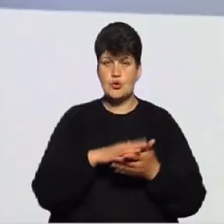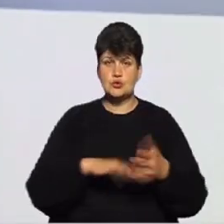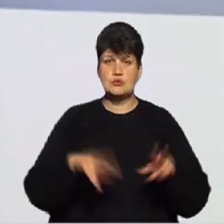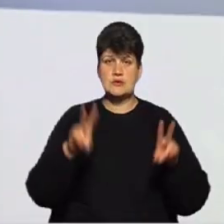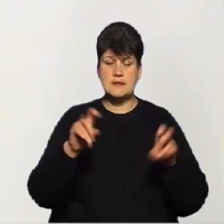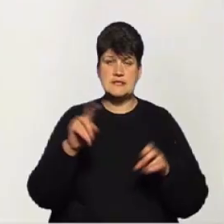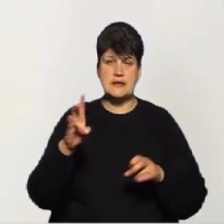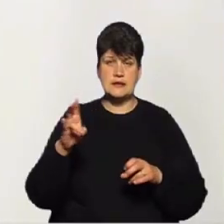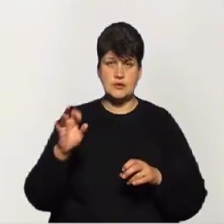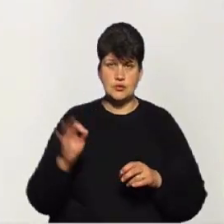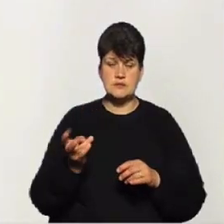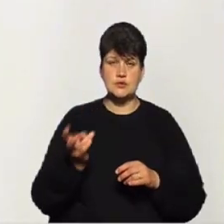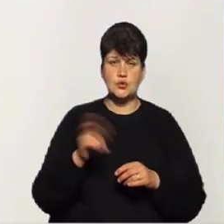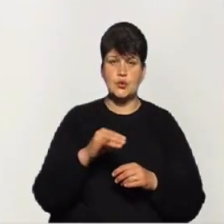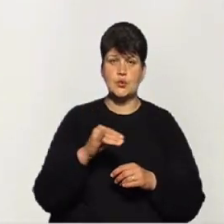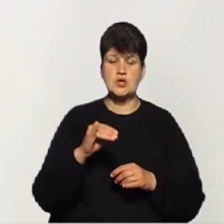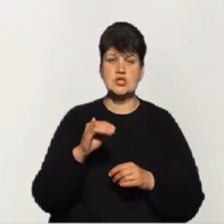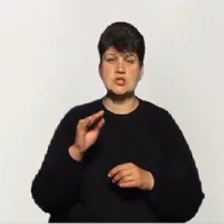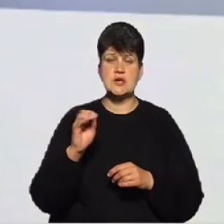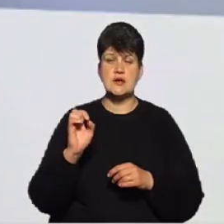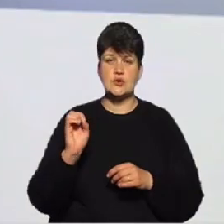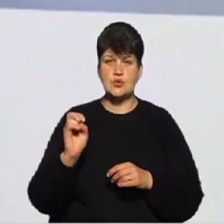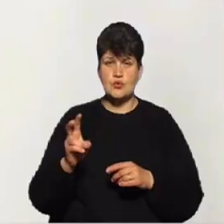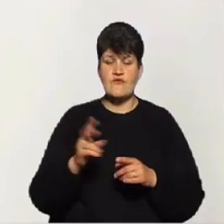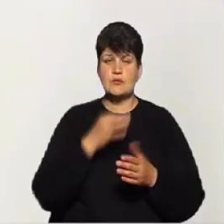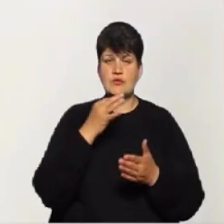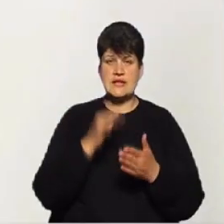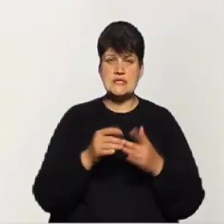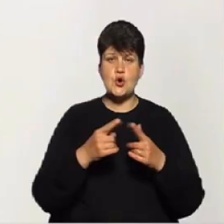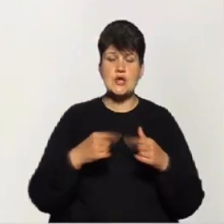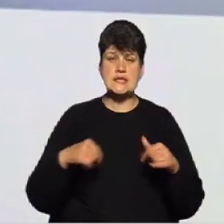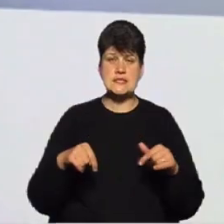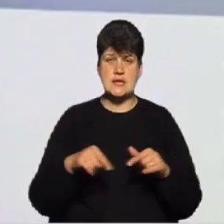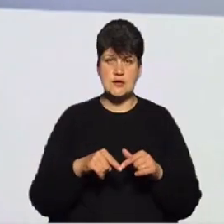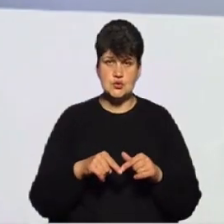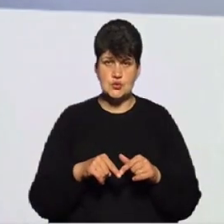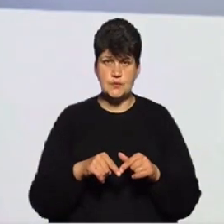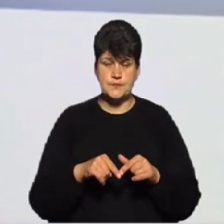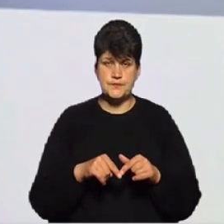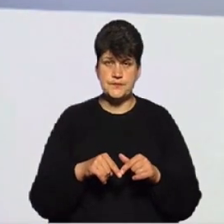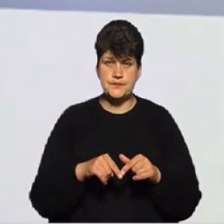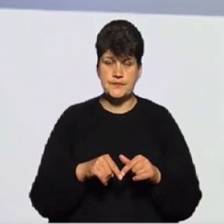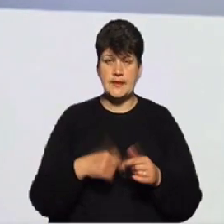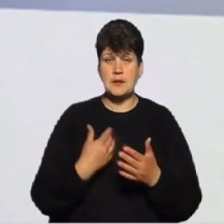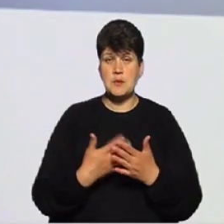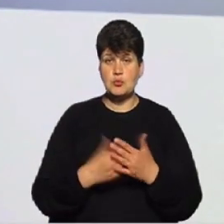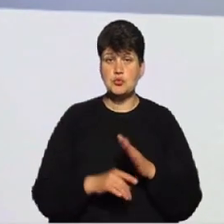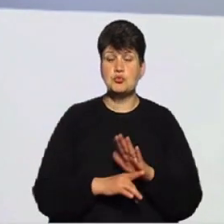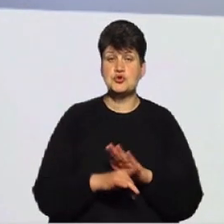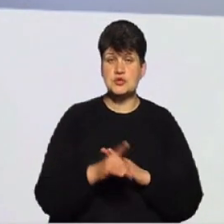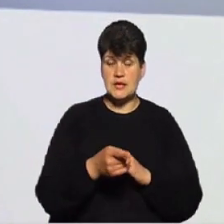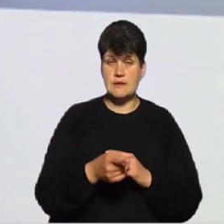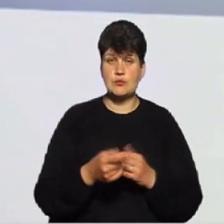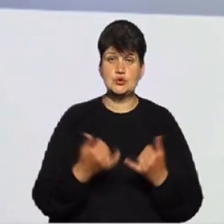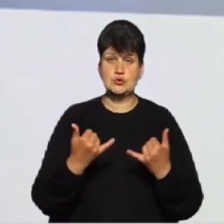До нас завітав Юрій Шайнюк, відповідальний за організацію ЗНО на Тернопільщині. Вітаю вас, пане Юрію. Вітаю. Мабуть, почнемо з сьогоднішніх